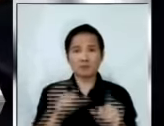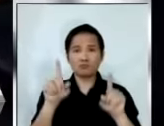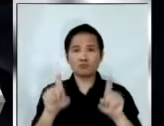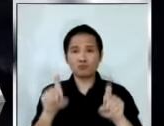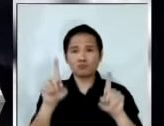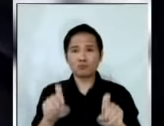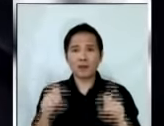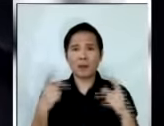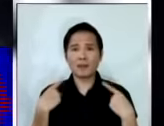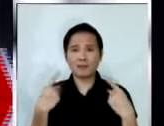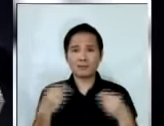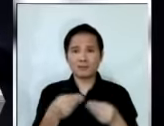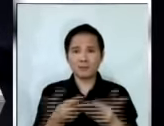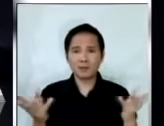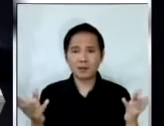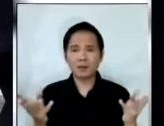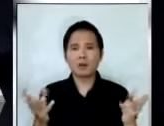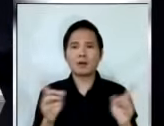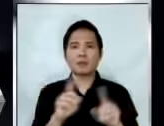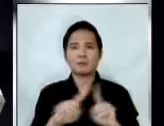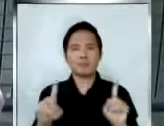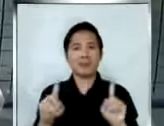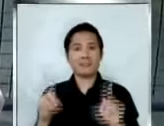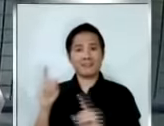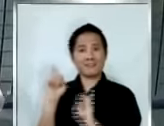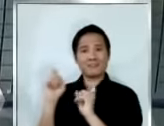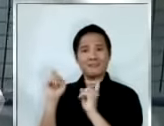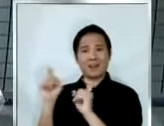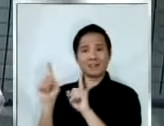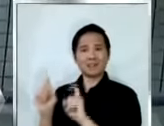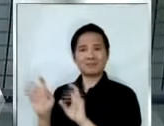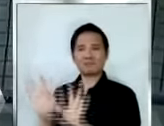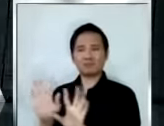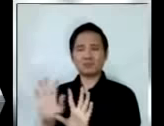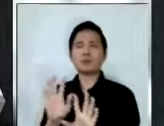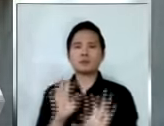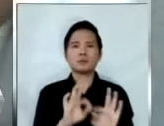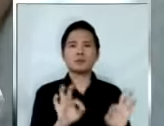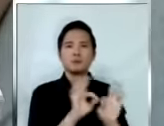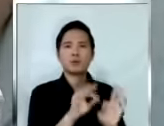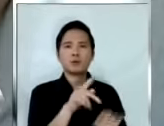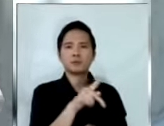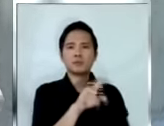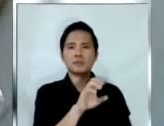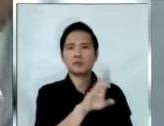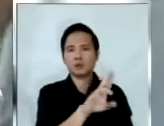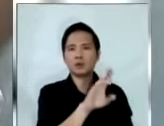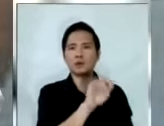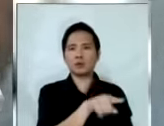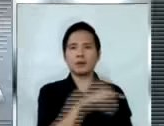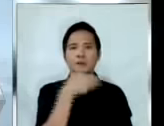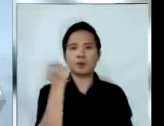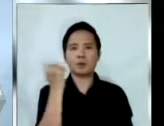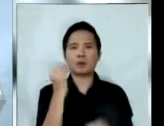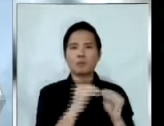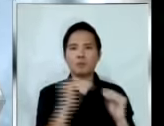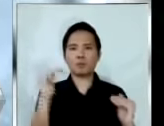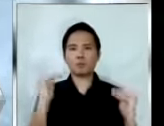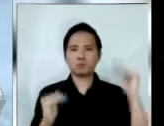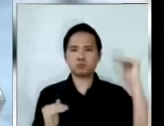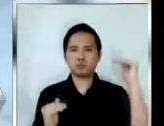siguradong RT-PCR test na ang gagawin sa kanila para tiyak na wala silang COVID pag-uwi. Kulang lamang daw ang PCR test kaya rapid test